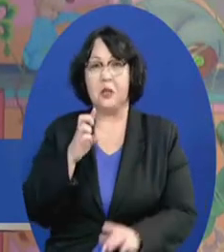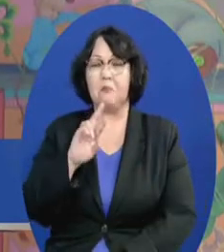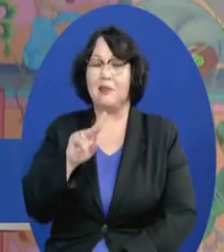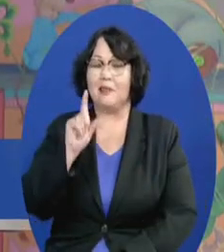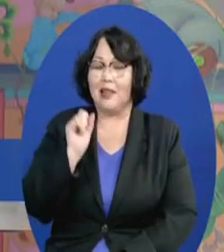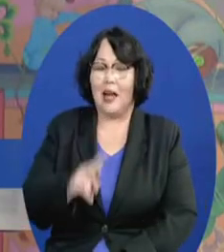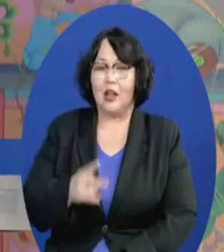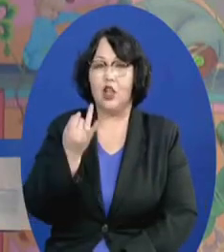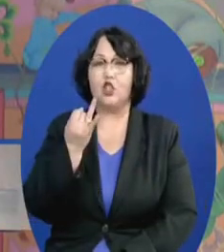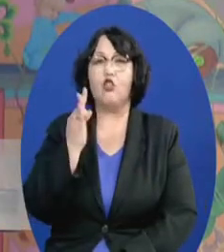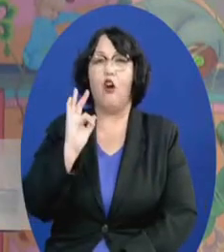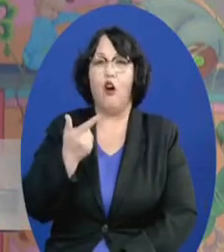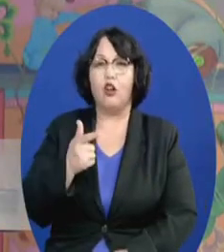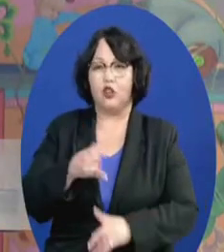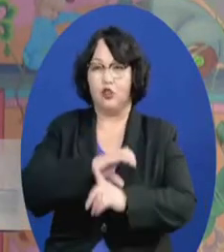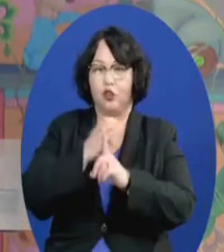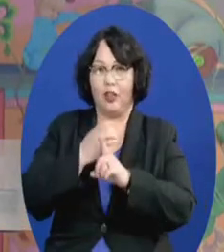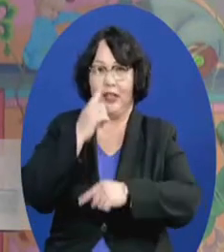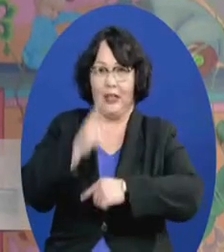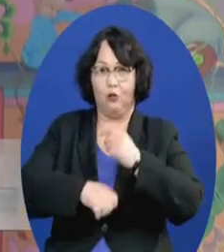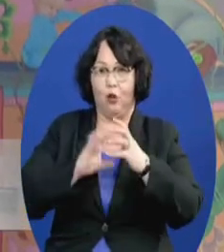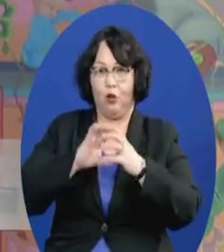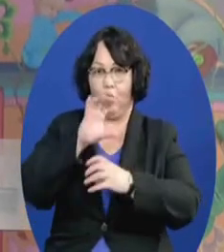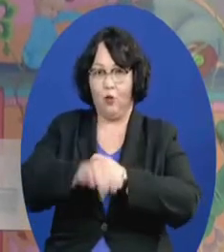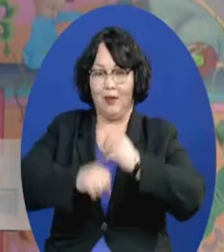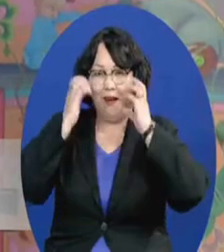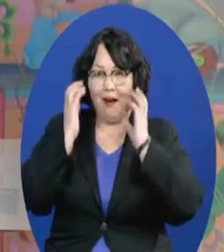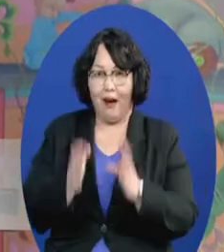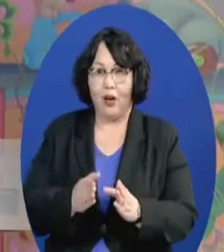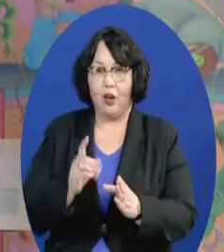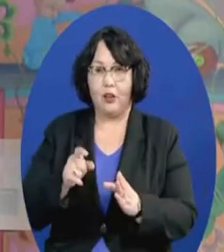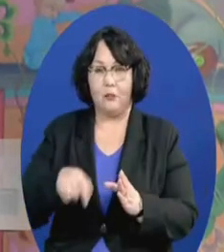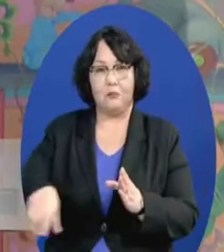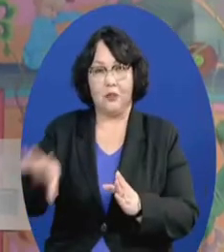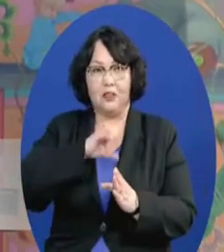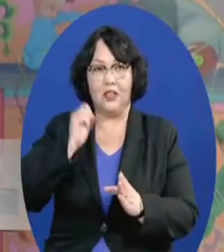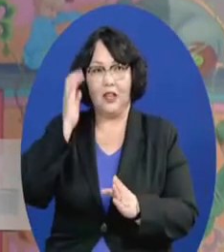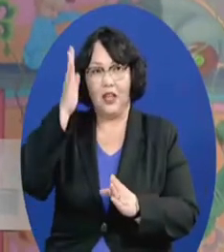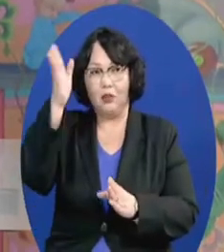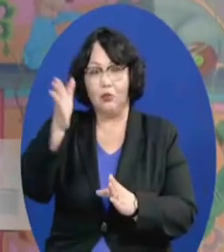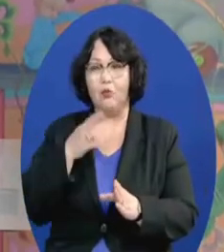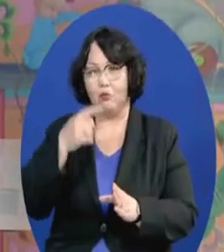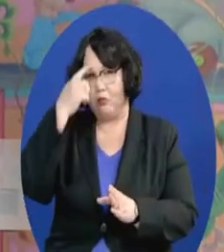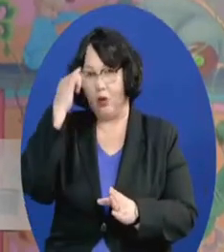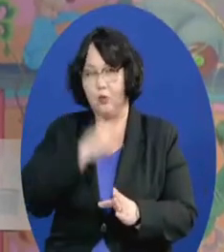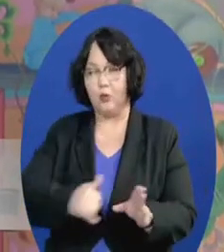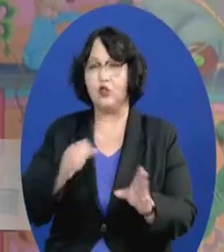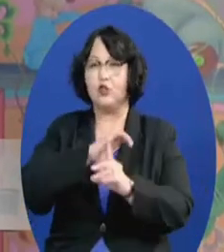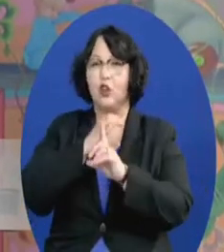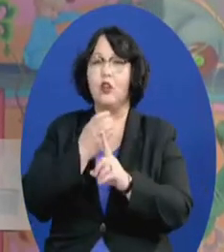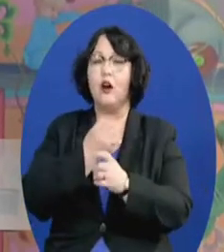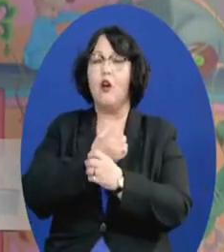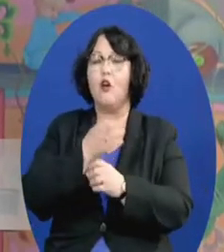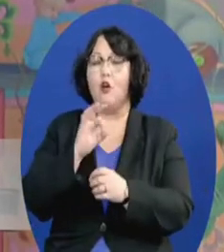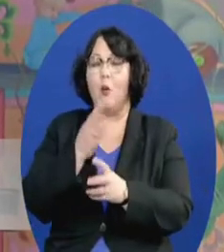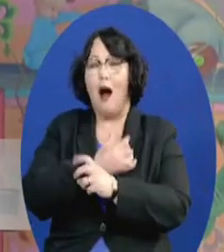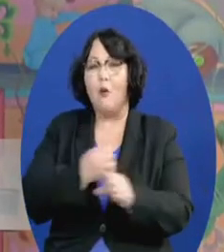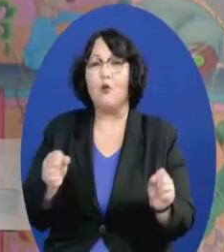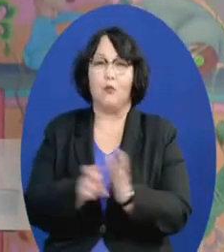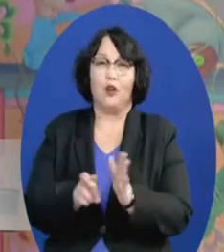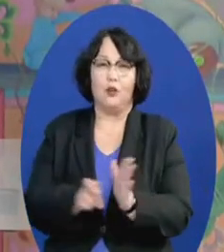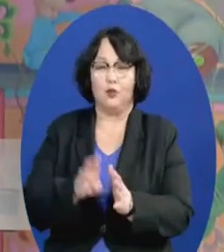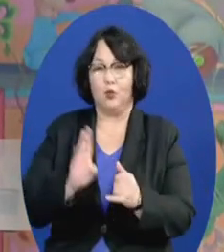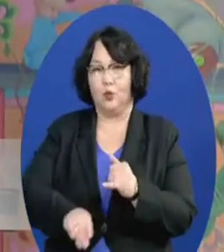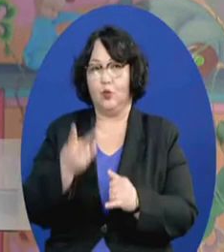соёл руу одоо асар их чиглэж байна. Энэ бол бидний одоо ирээдүйн аврал юм аа гэж одоо харж байгаа. Тэгээд сүүлийн үед бол одоо ийм олон